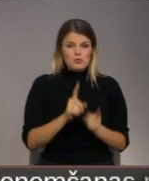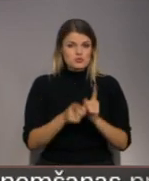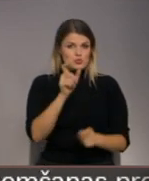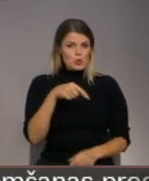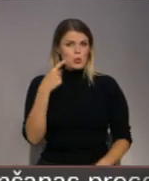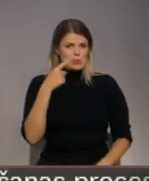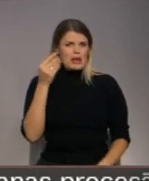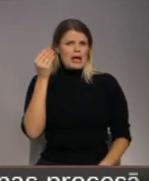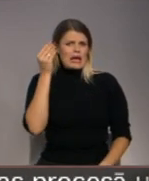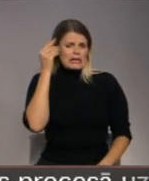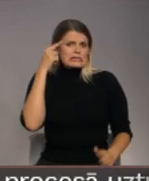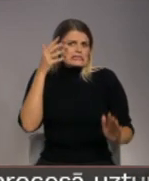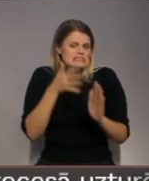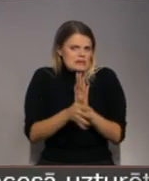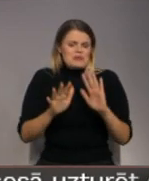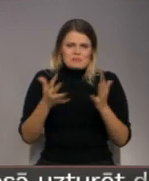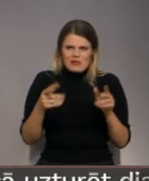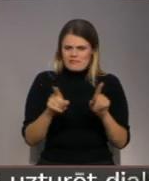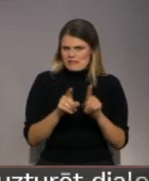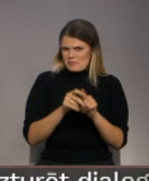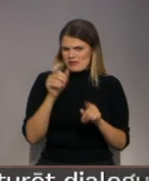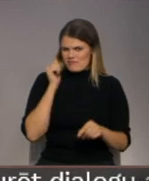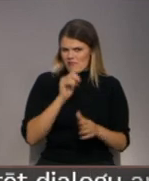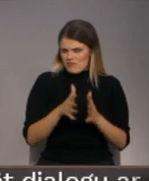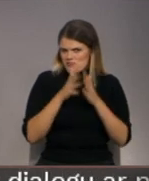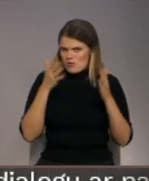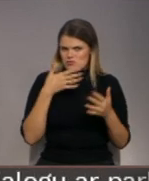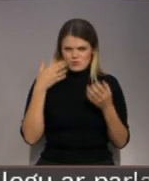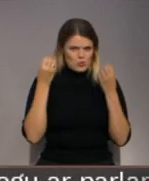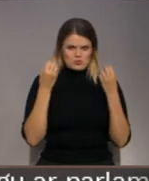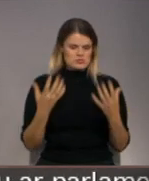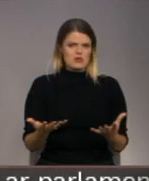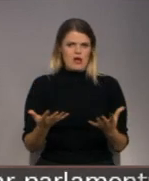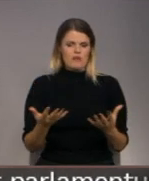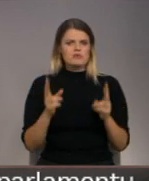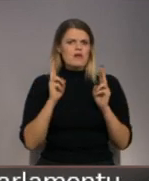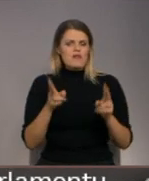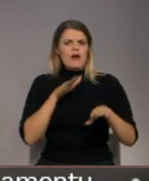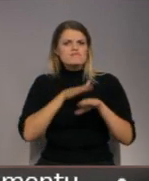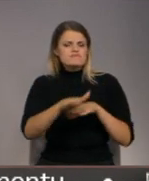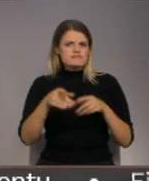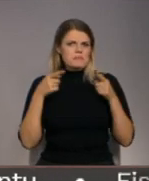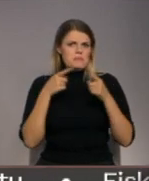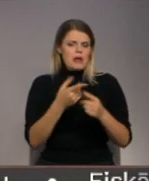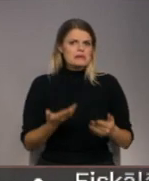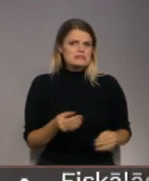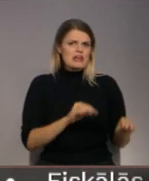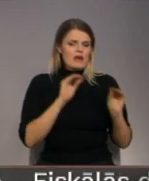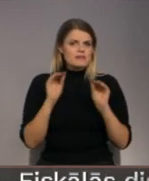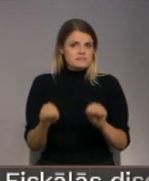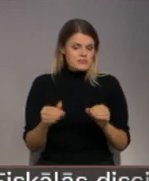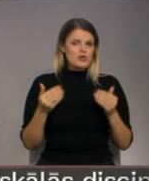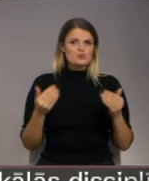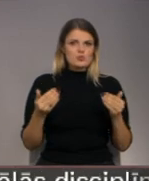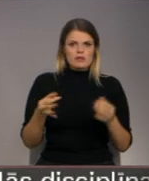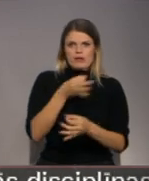kā mērķi sasniegt, taču neskaidrību vēl esot daudz. Kā īstenot vadlīnijās noteiktos mērķus dzīvē, šodien diskutēja pie